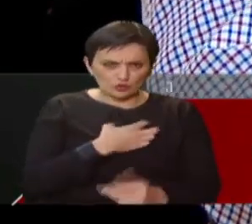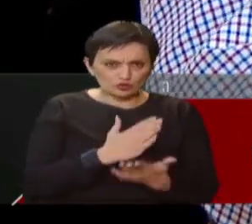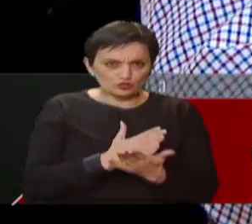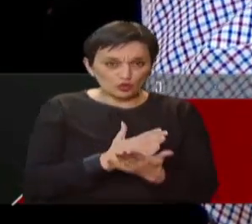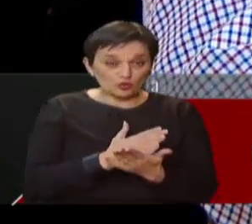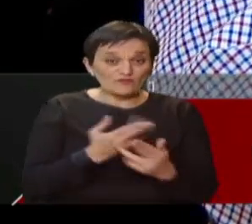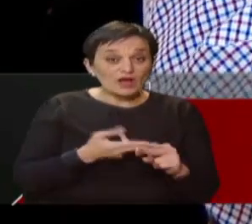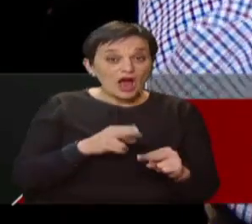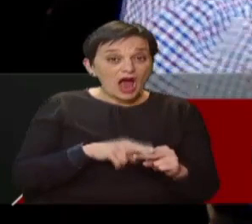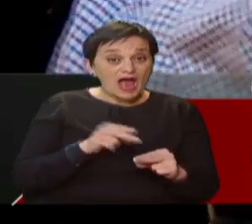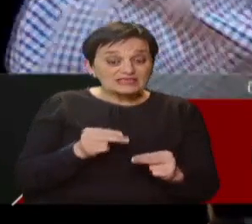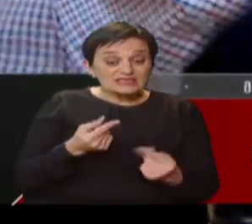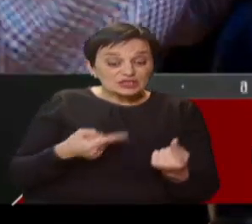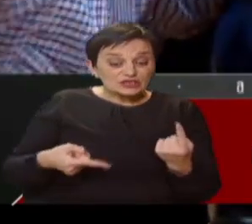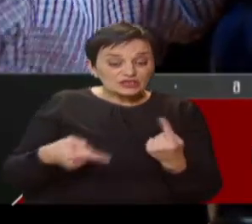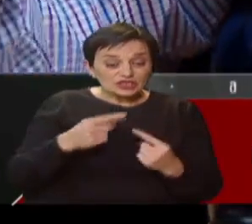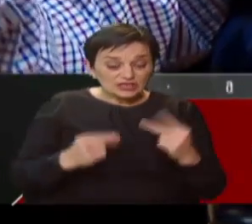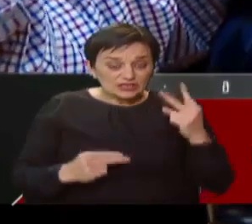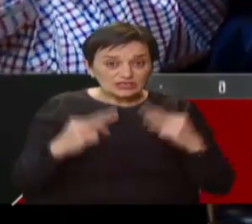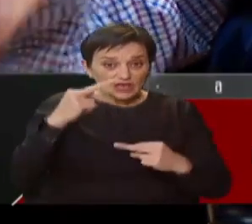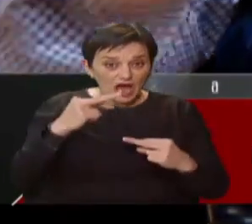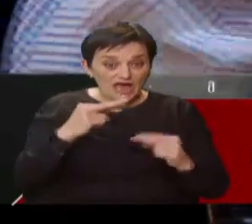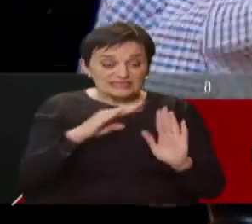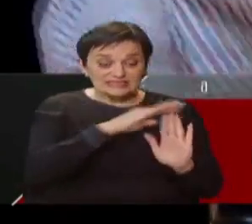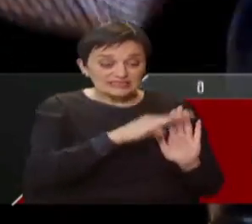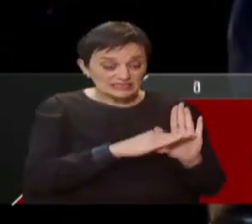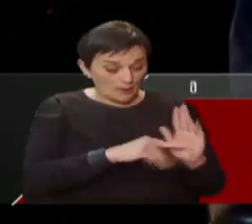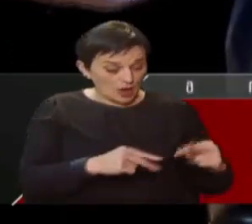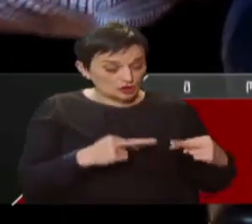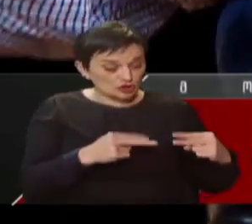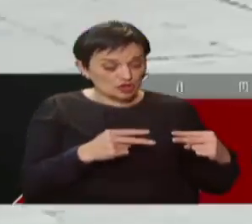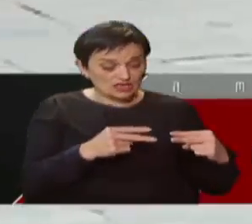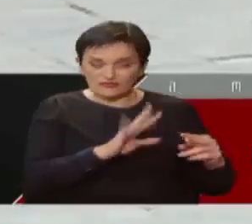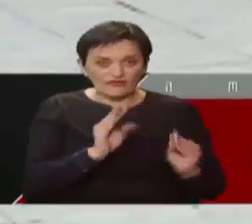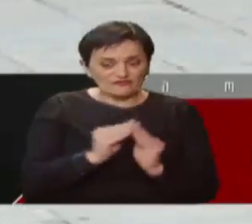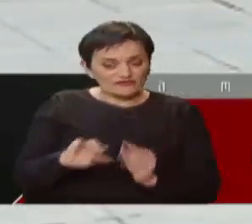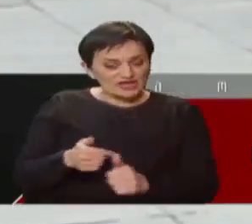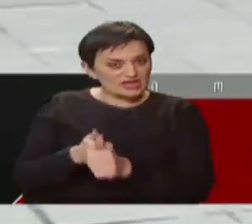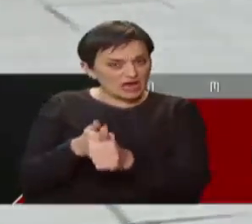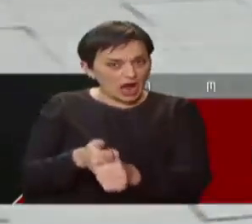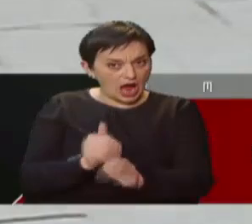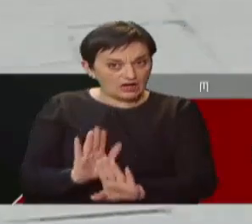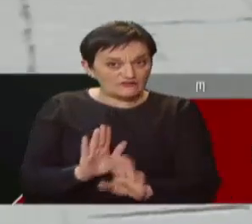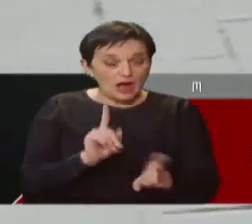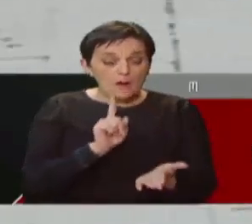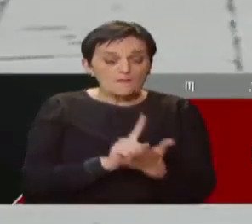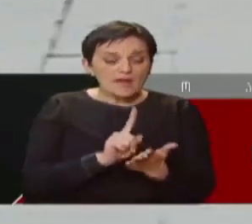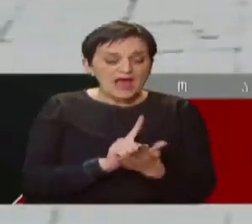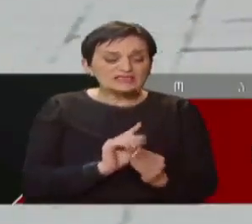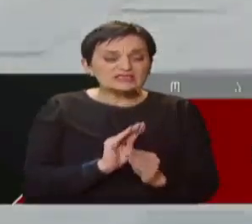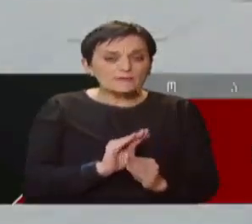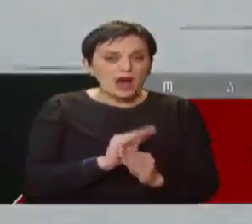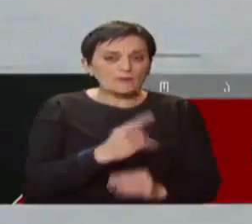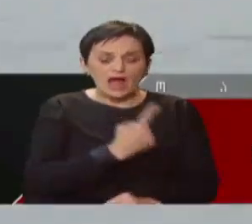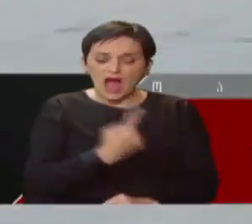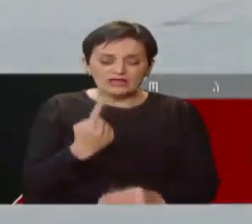რომ ეს ინდექსაცია რამდენად არ უნდა შეიცვალოს სისტემა, იმას გაყვება. Პენსიების მატება არ არის ერთადერთი,